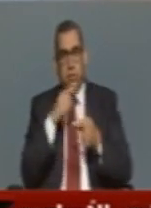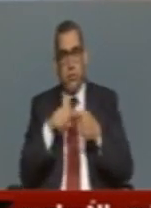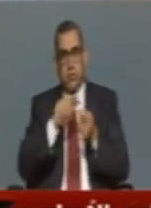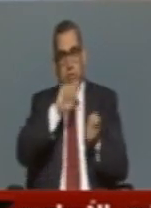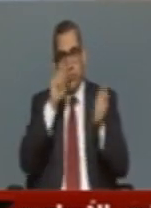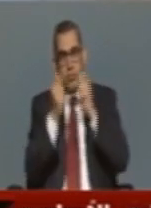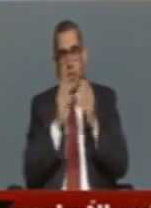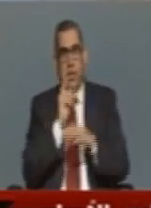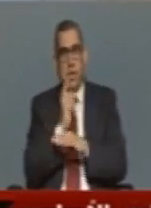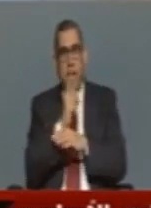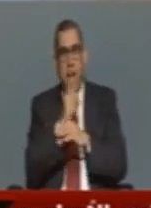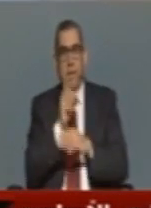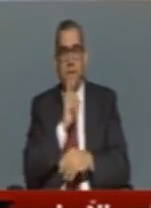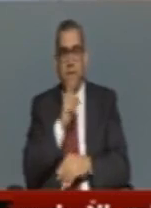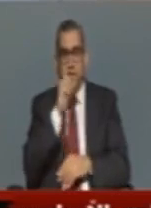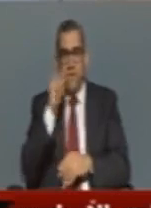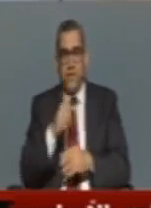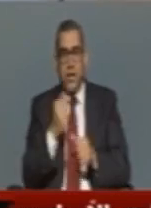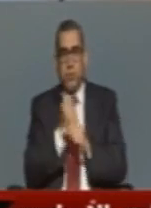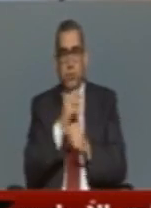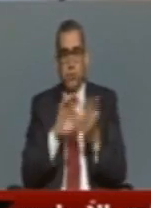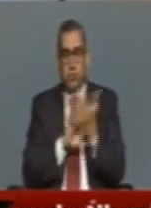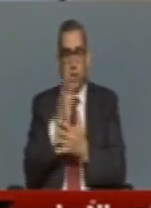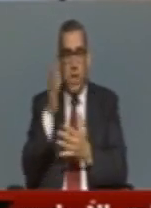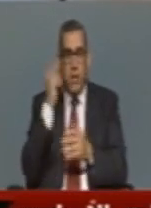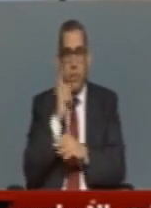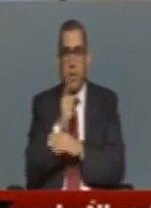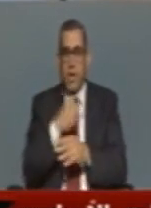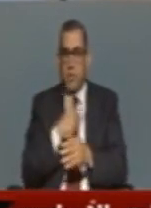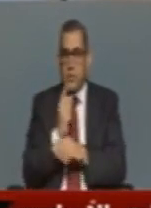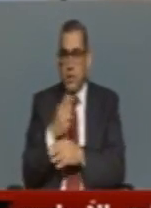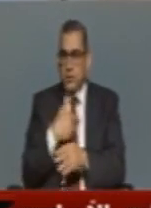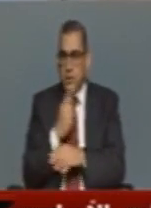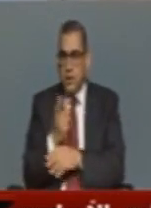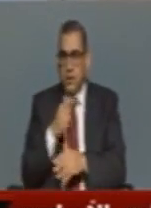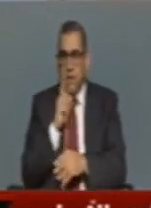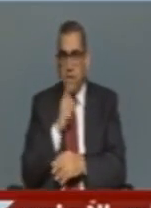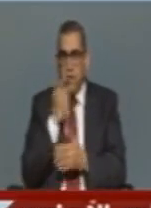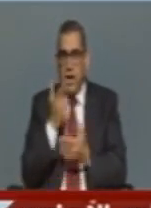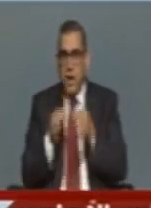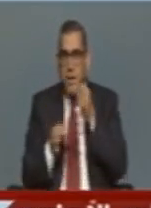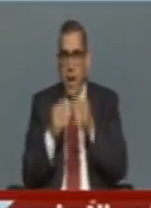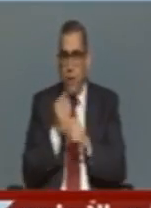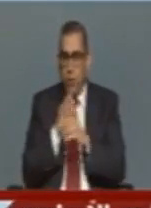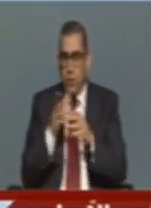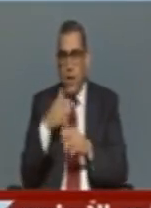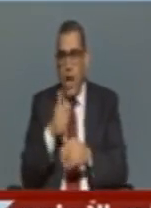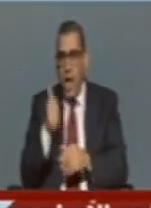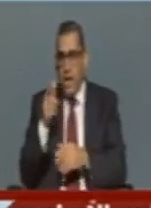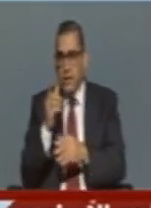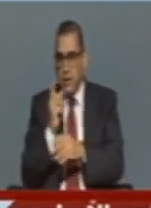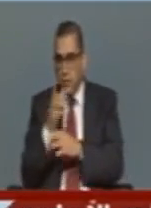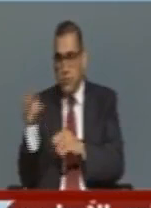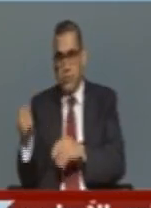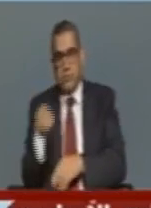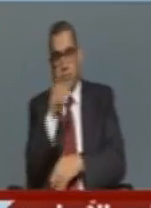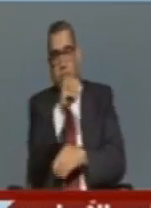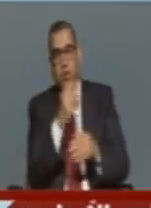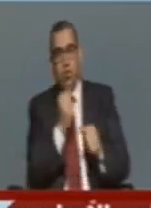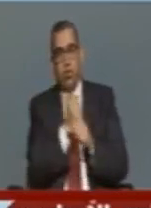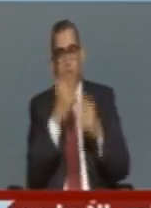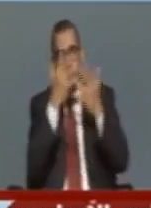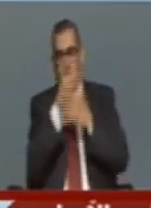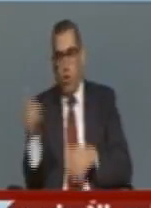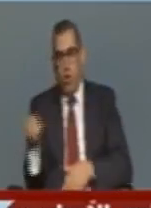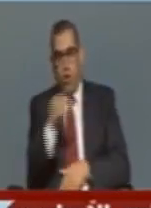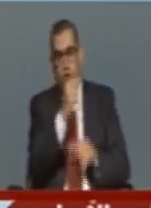الفني كانت مشكلته ان انت مش عارف تدربه او لا تعمل له معامل بالشكل المطلوب، لكن هنا انت بتحطه في المواقف الطبيعيه.